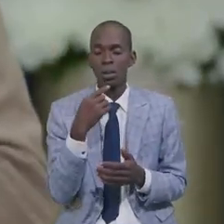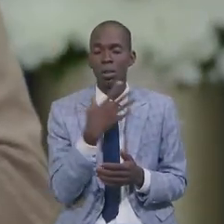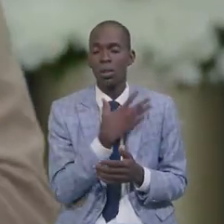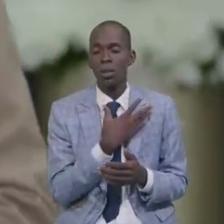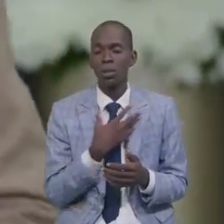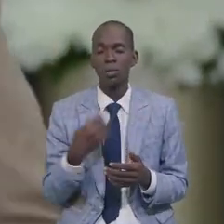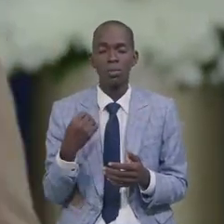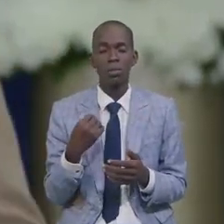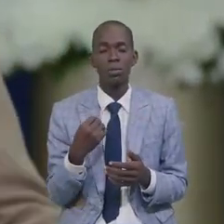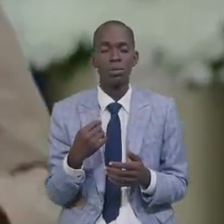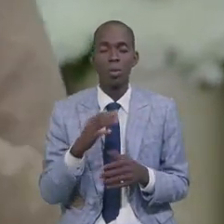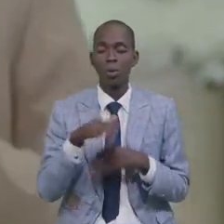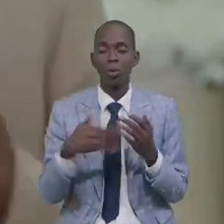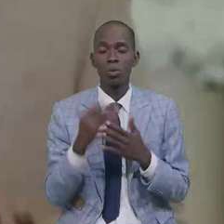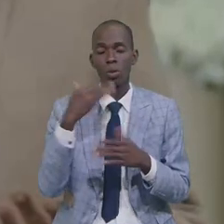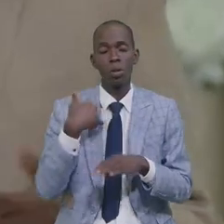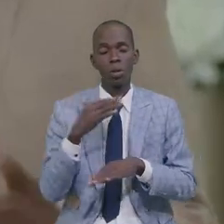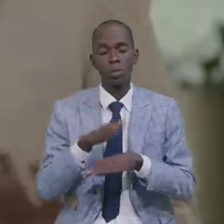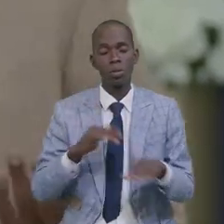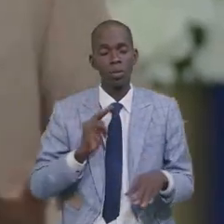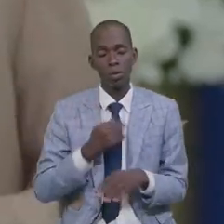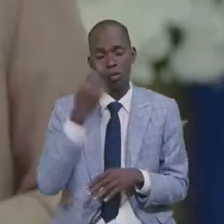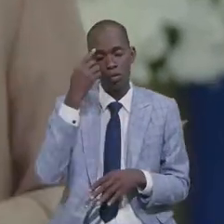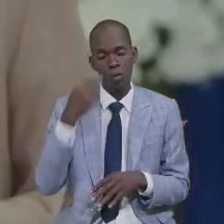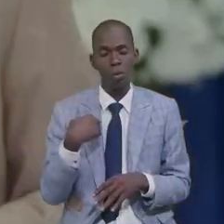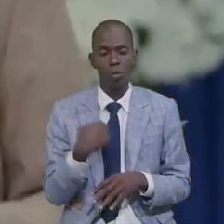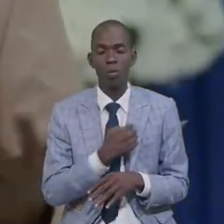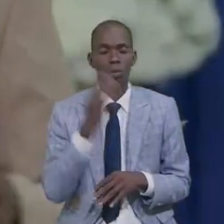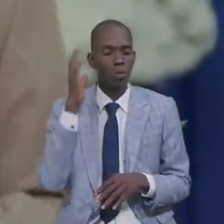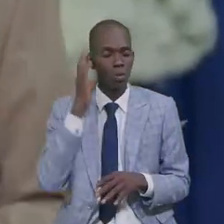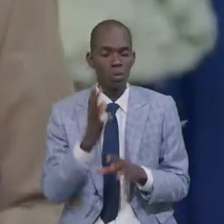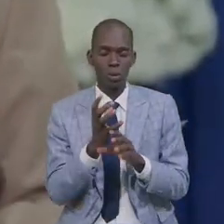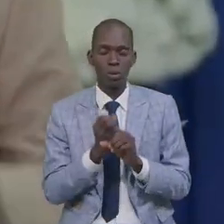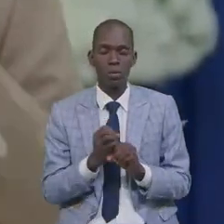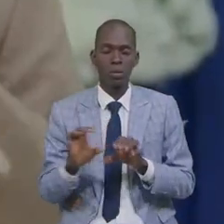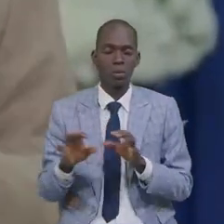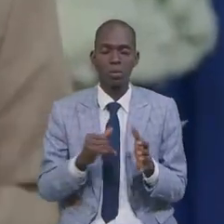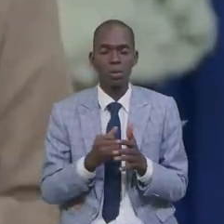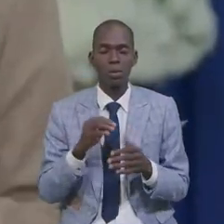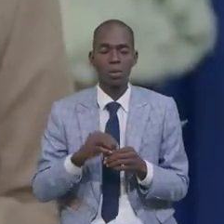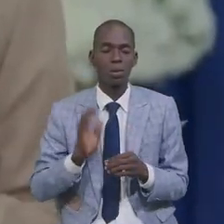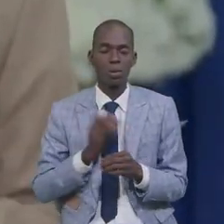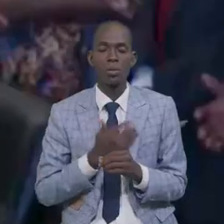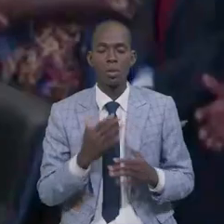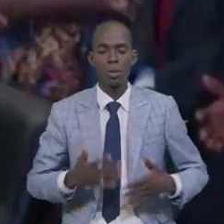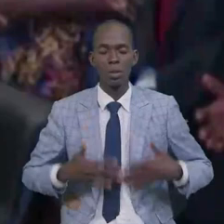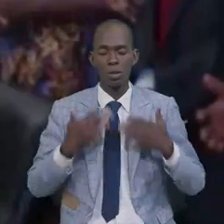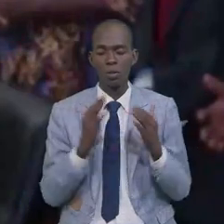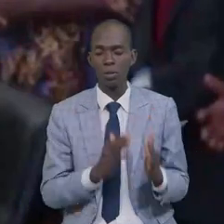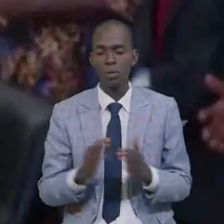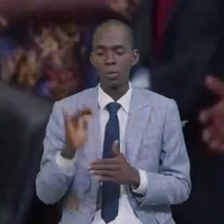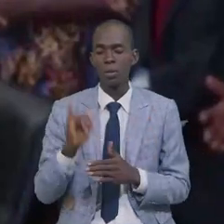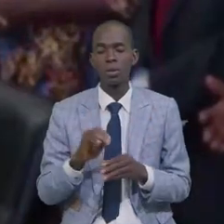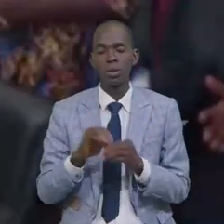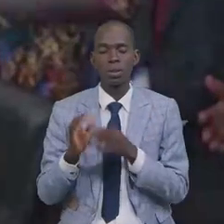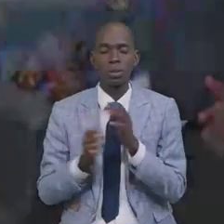et nous envoie pour cela. C'est pourquoi nous prions que tu nous aides à l'accomplir dans nos vies, dans notre ministère, dans notre appel au